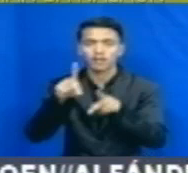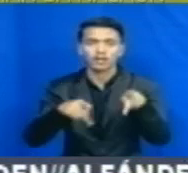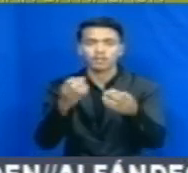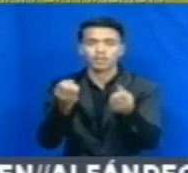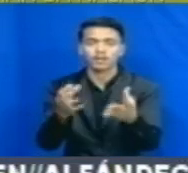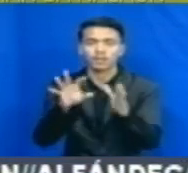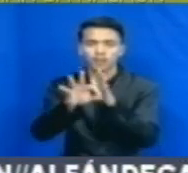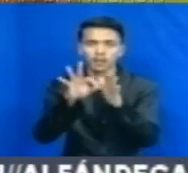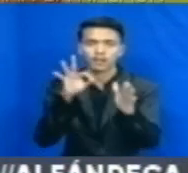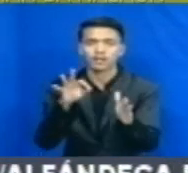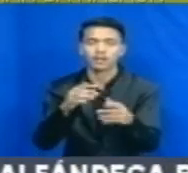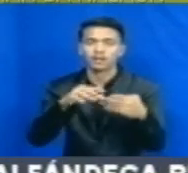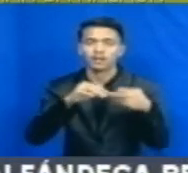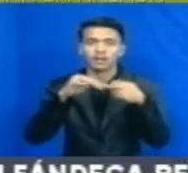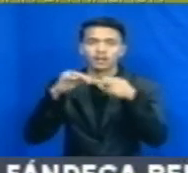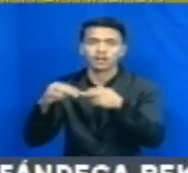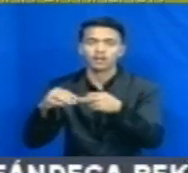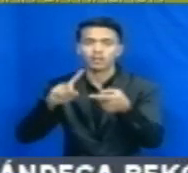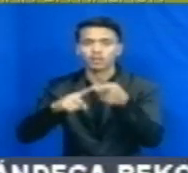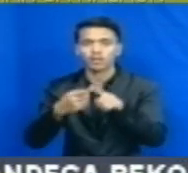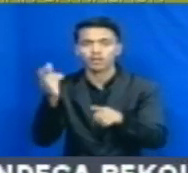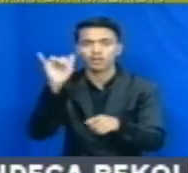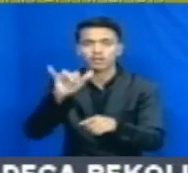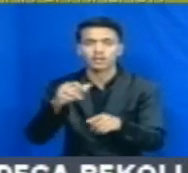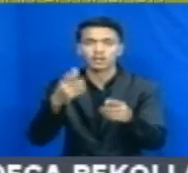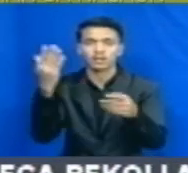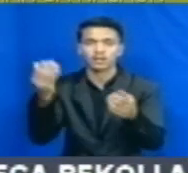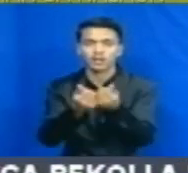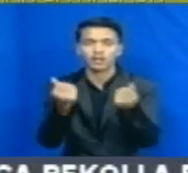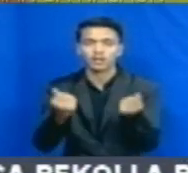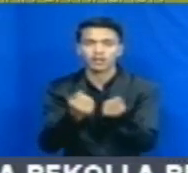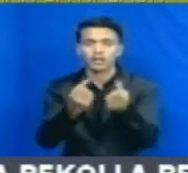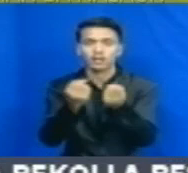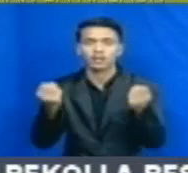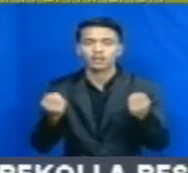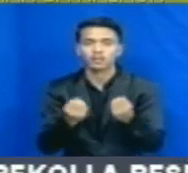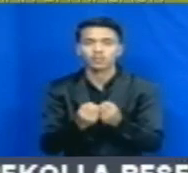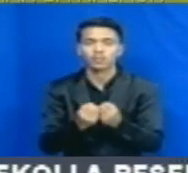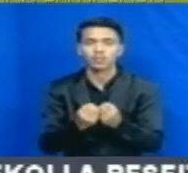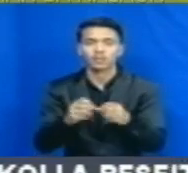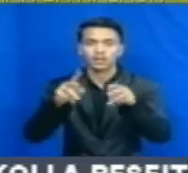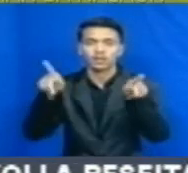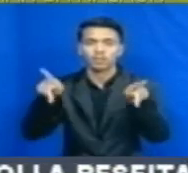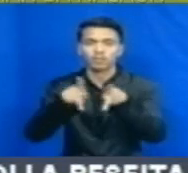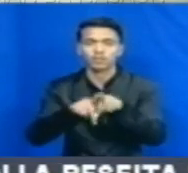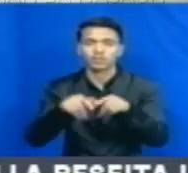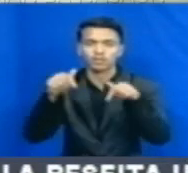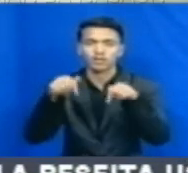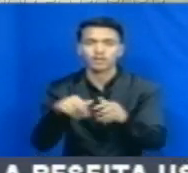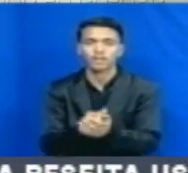hetan aseso. Liliu maluk sira iya aldeia, iya suku, iya nivel posto administrativo